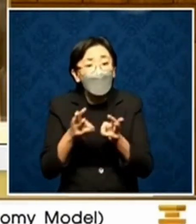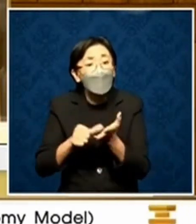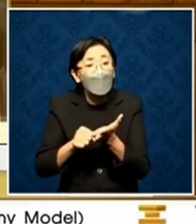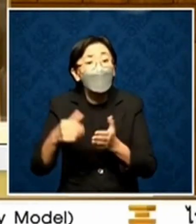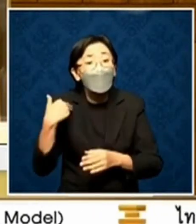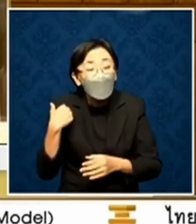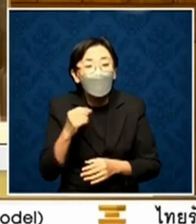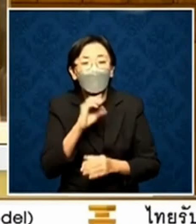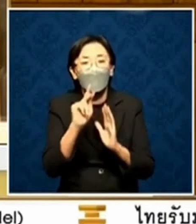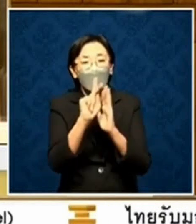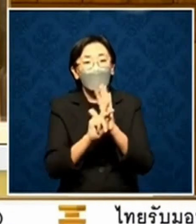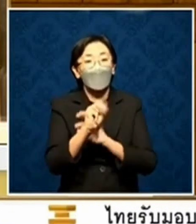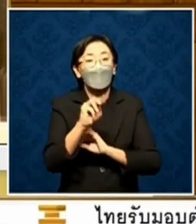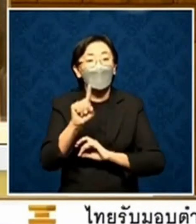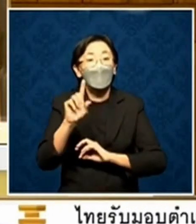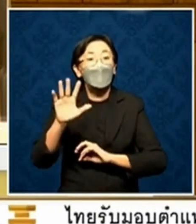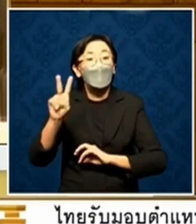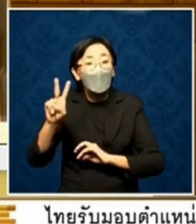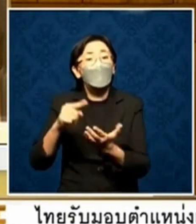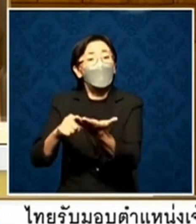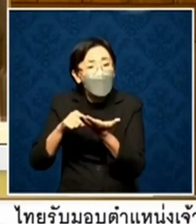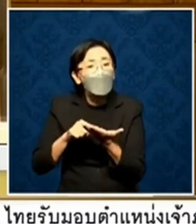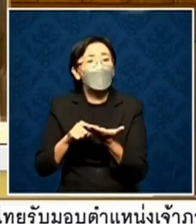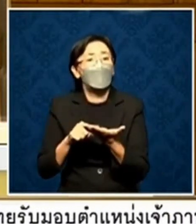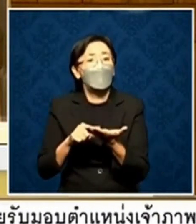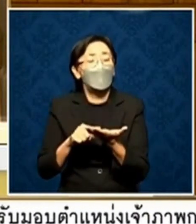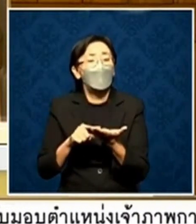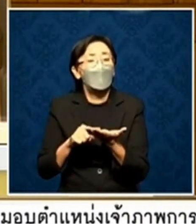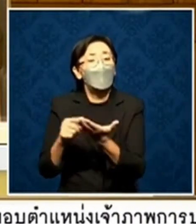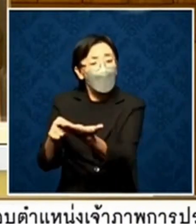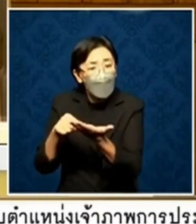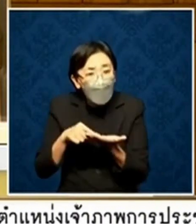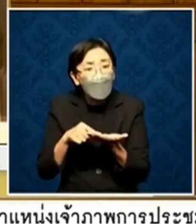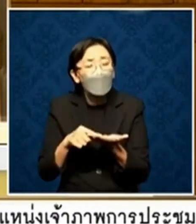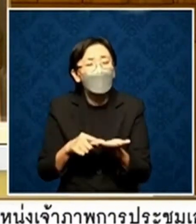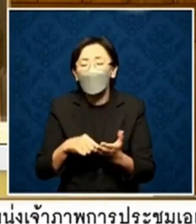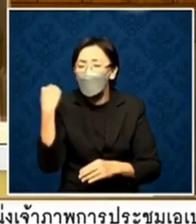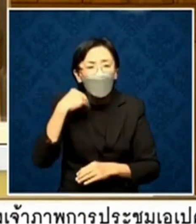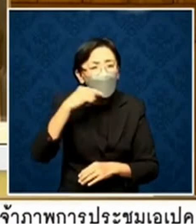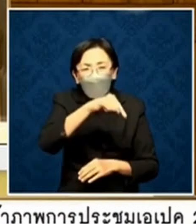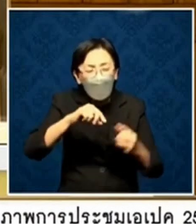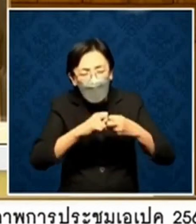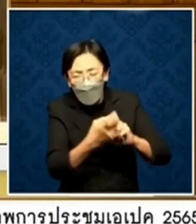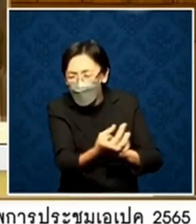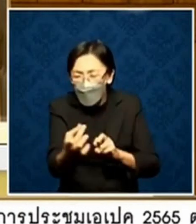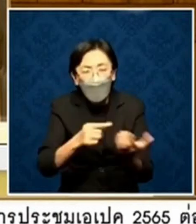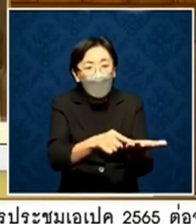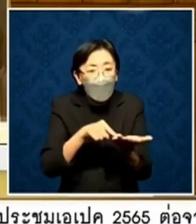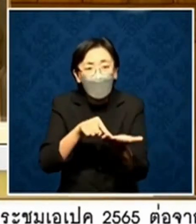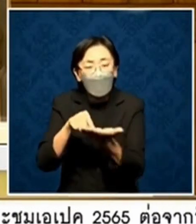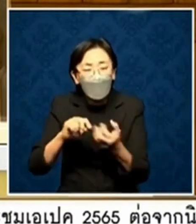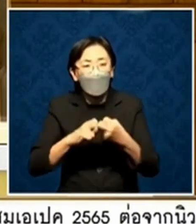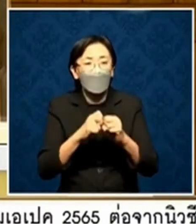ที่ท่านบอกว่ามาตรา152ของท่านเนี่ยเสนอมาที่ครับเสนอมาทุกเรื่องเลยปัญหาโน่นปัญหานี่ปัญหาโ